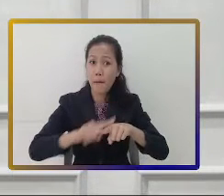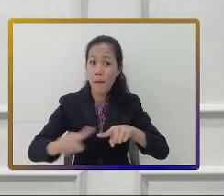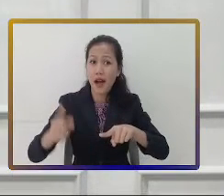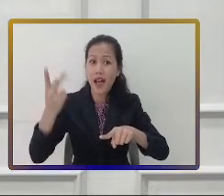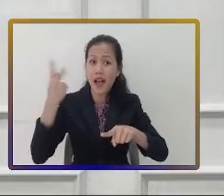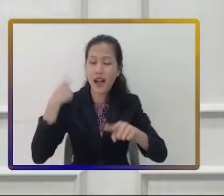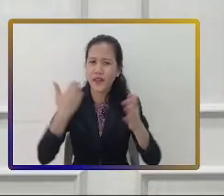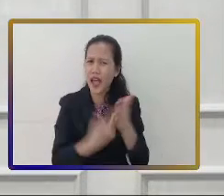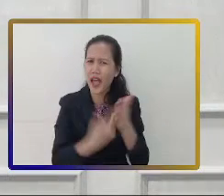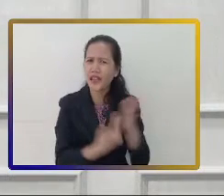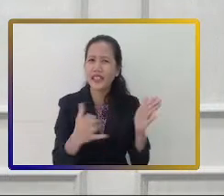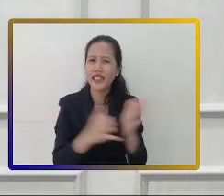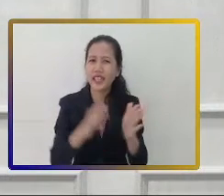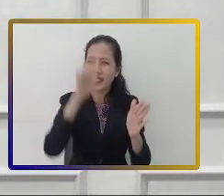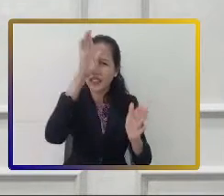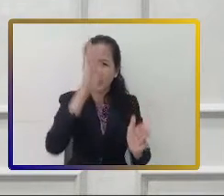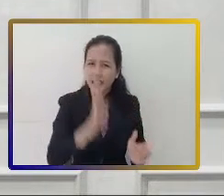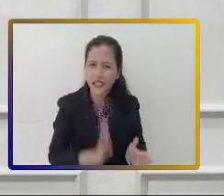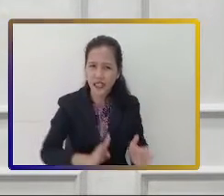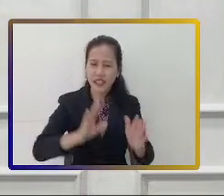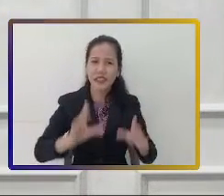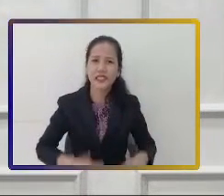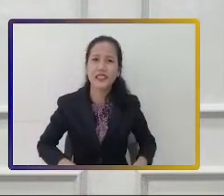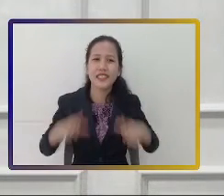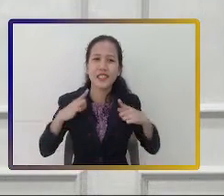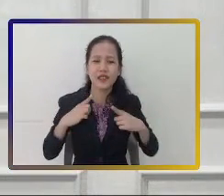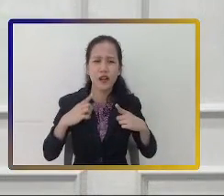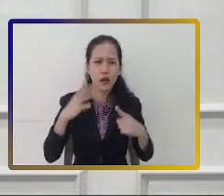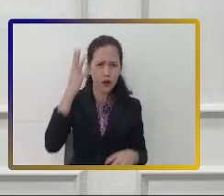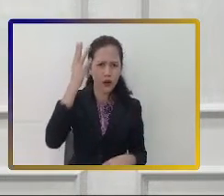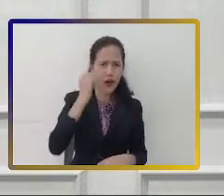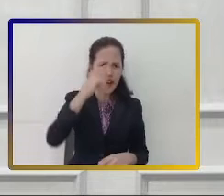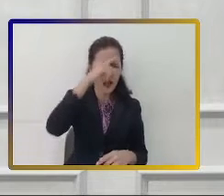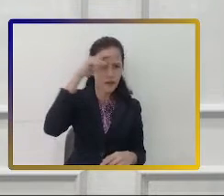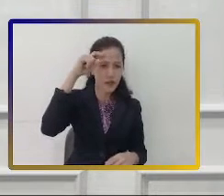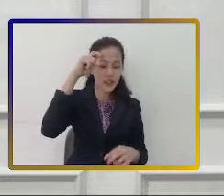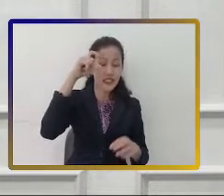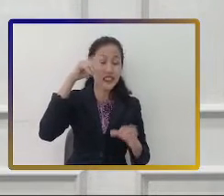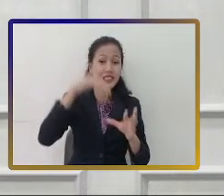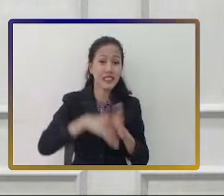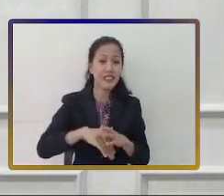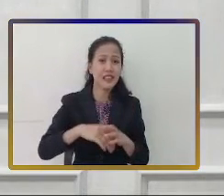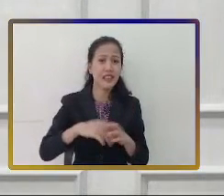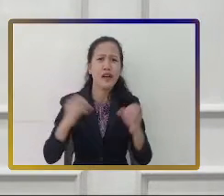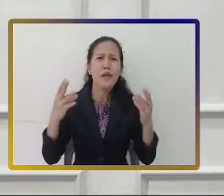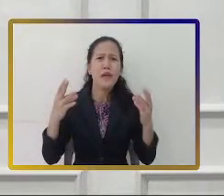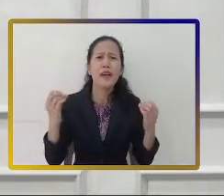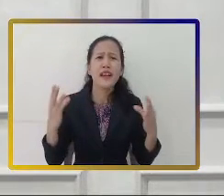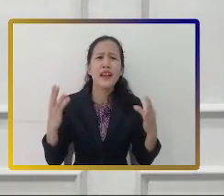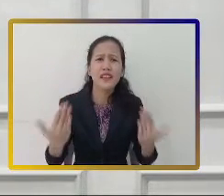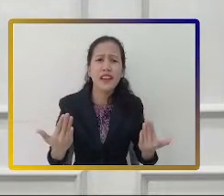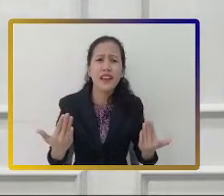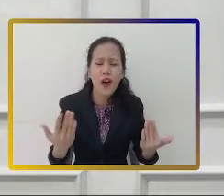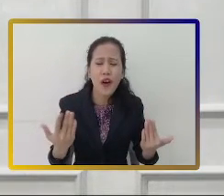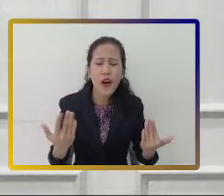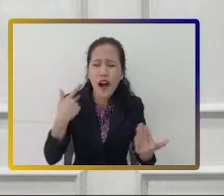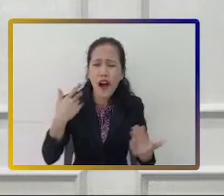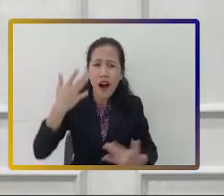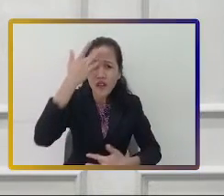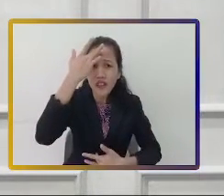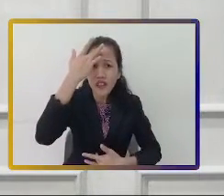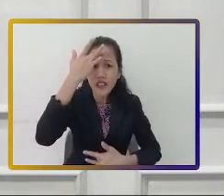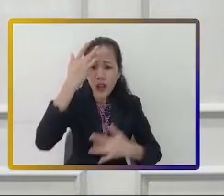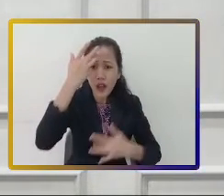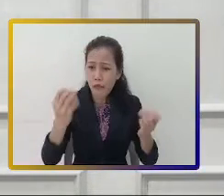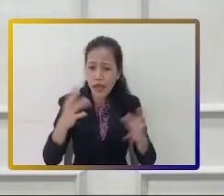buhay. Bakit po? Sa dinami-dami po ng tinamaan ng sakit, sa dinami-dami po na na-hospital,